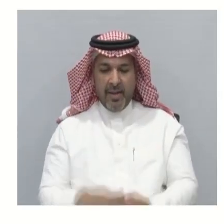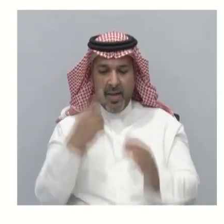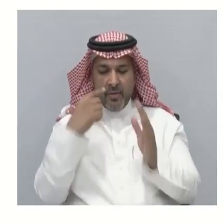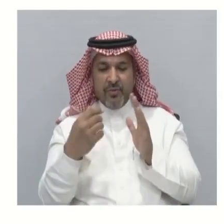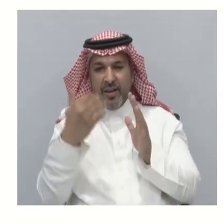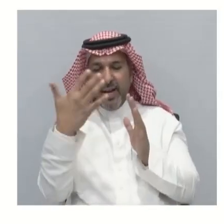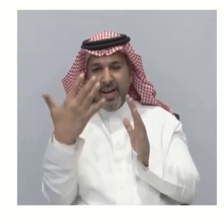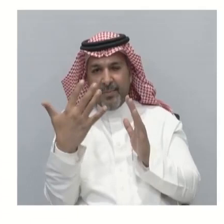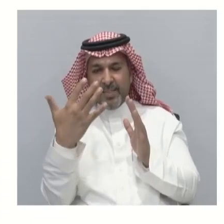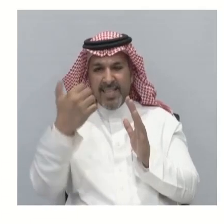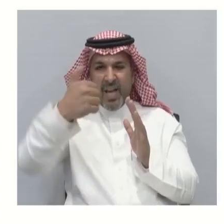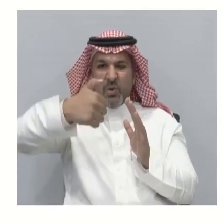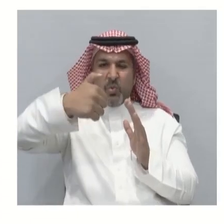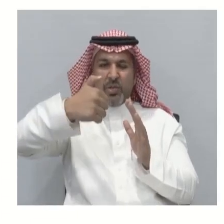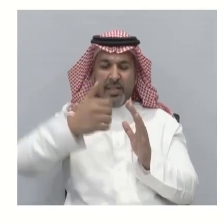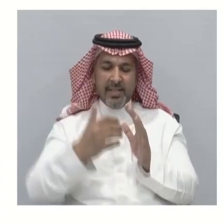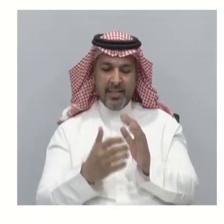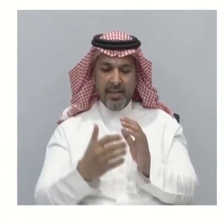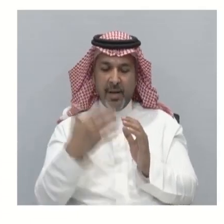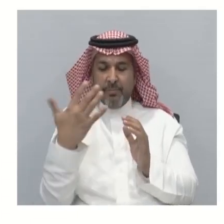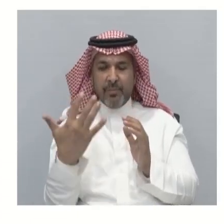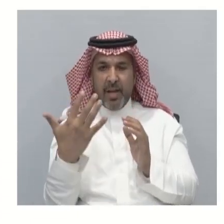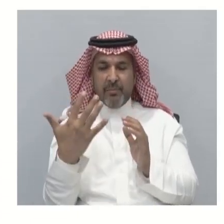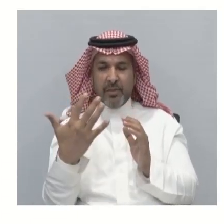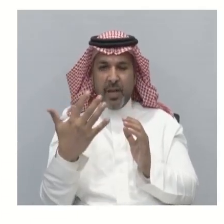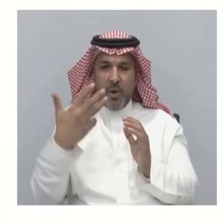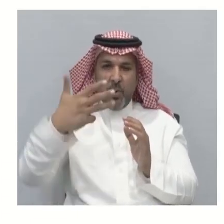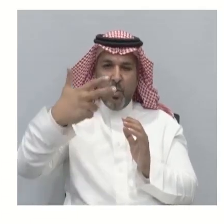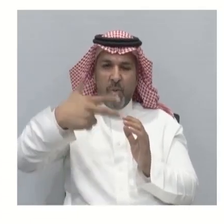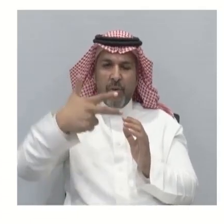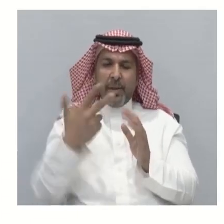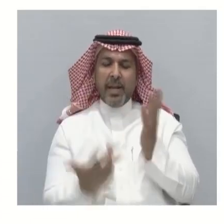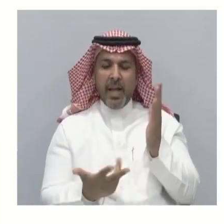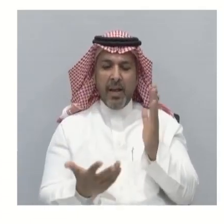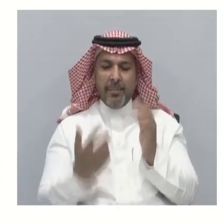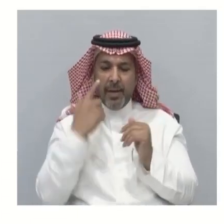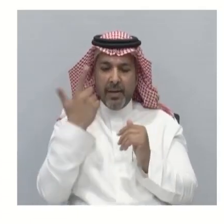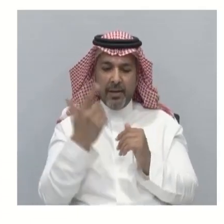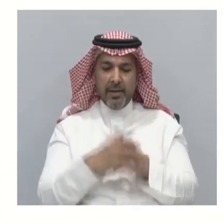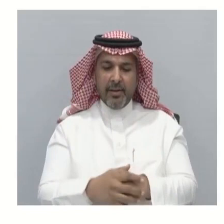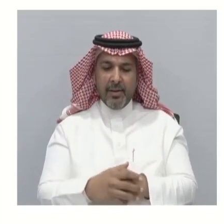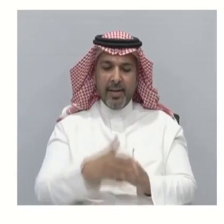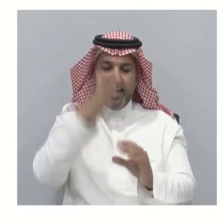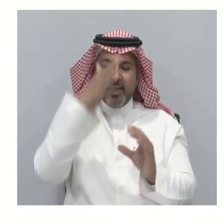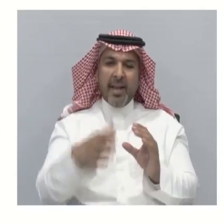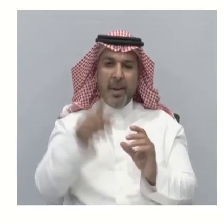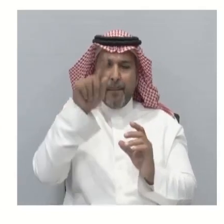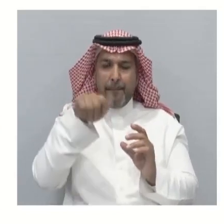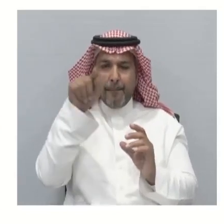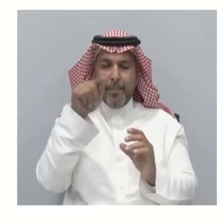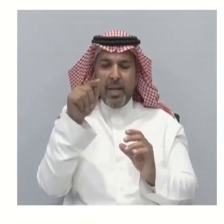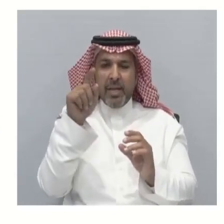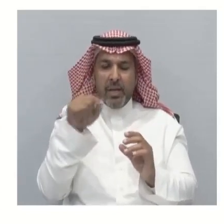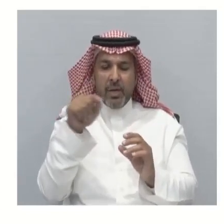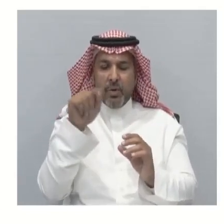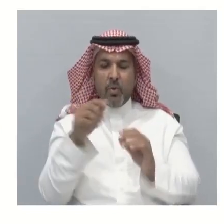كيو تقابل زاويه قدرها 85 ايهما اكبر الار بي ولا البي كيو نلاحظ